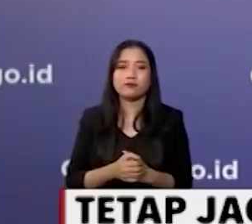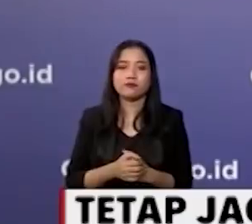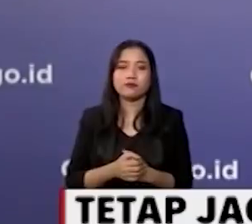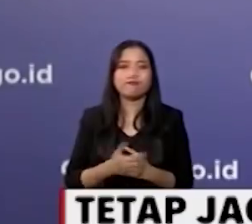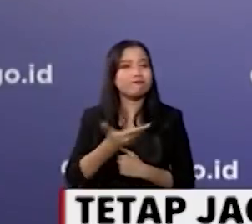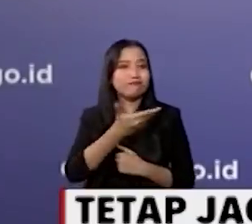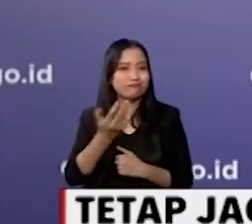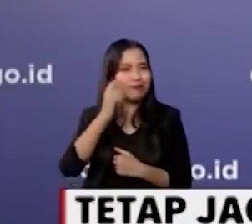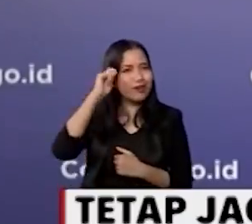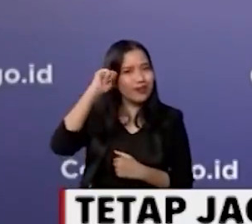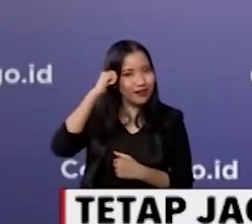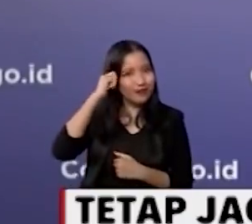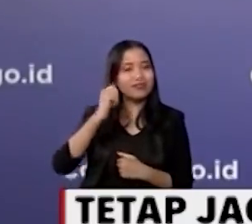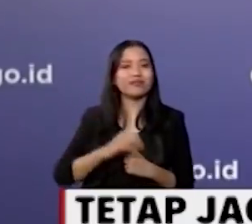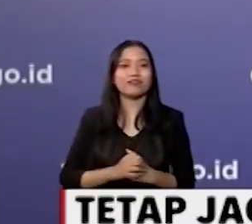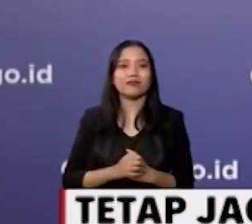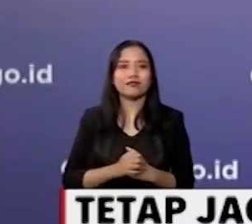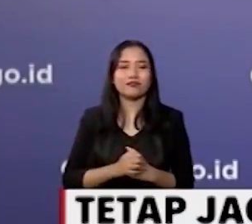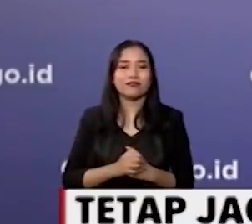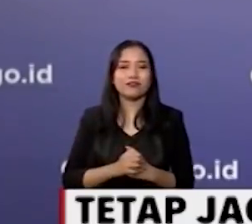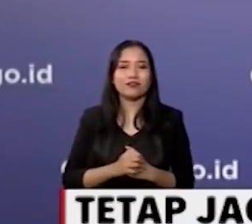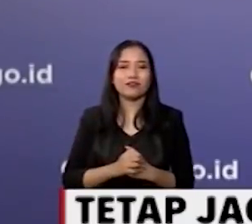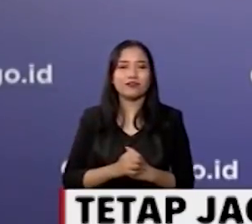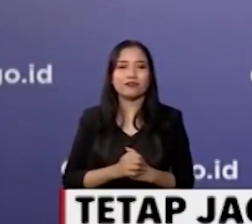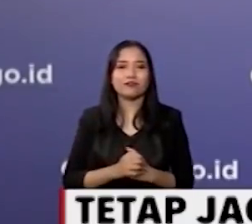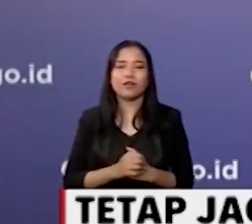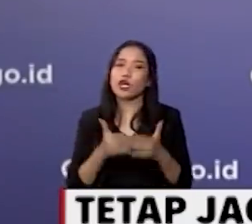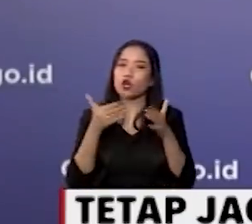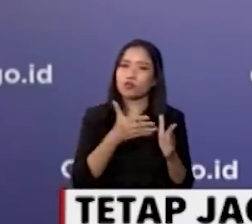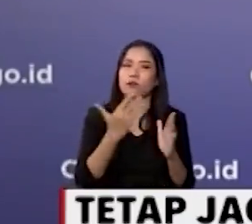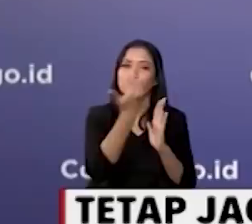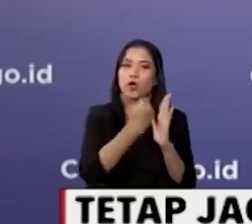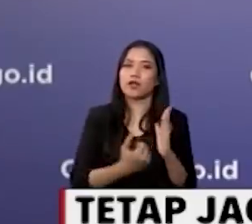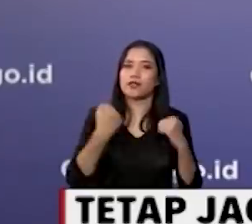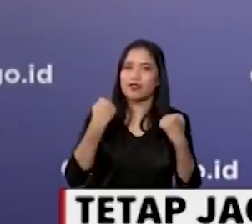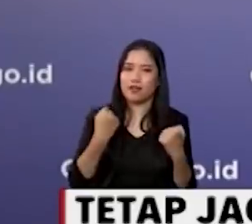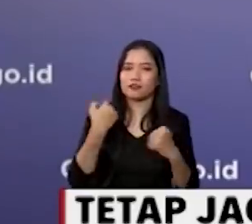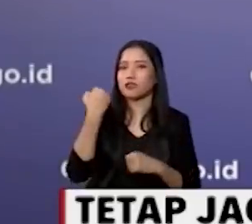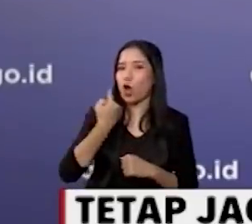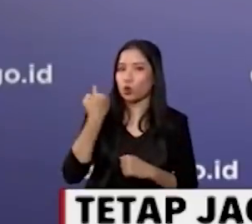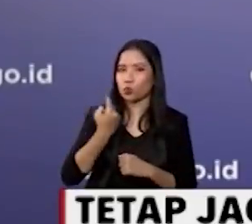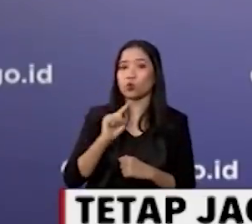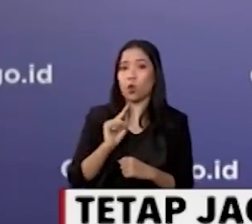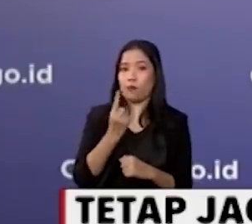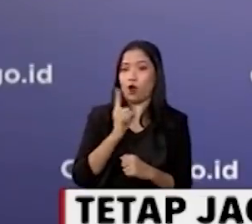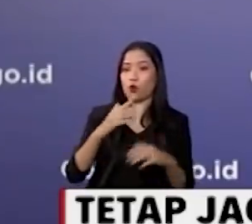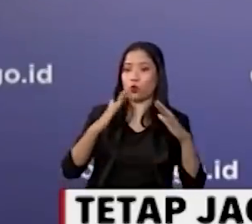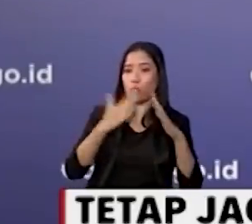Saudara-saudari, tolong ingat, praktikkan protokol kesehatan selalu. Terutama ketika kita berada di luar